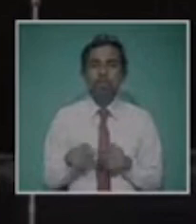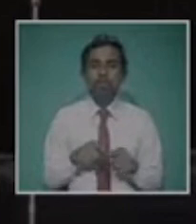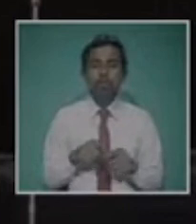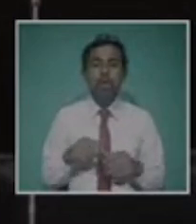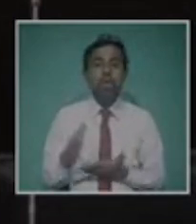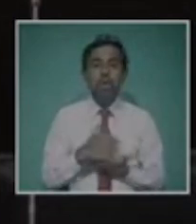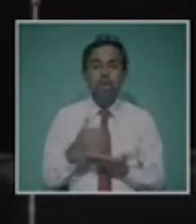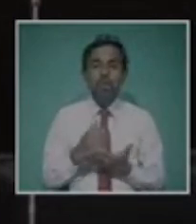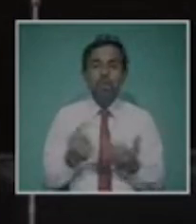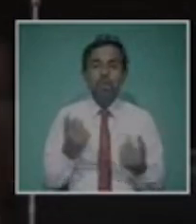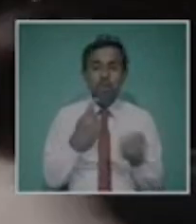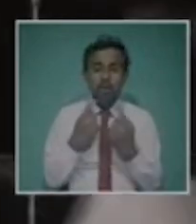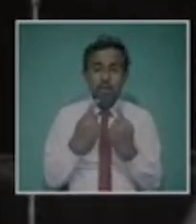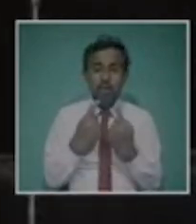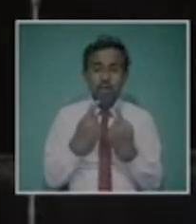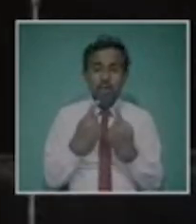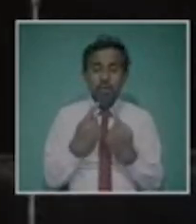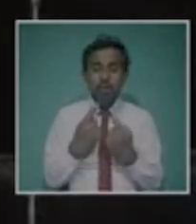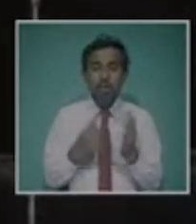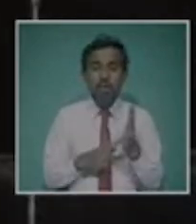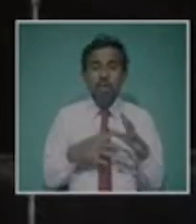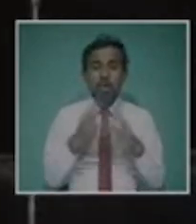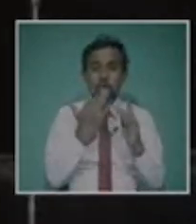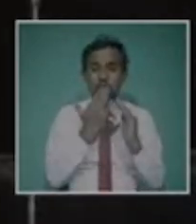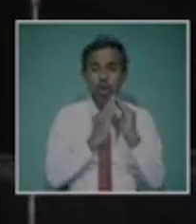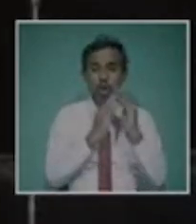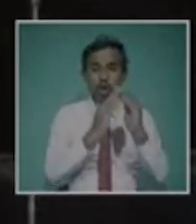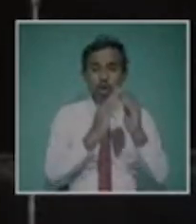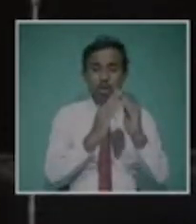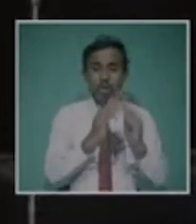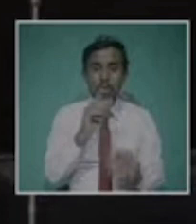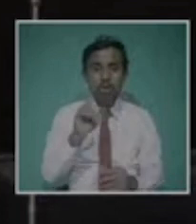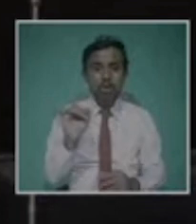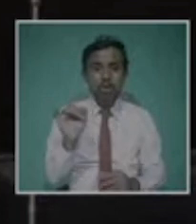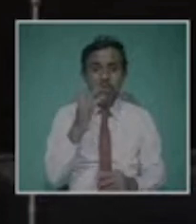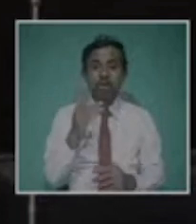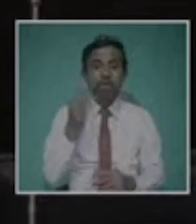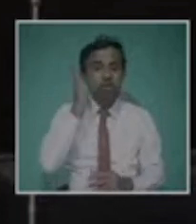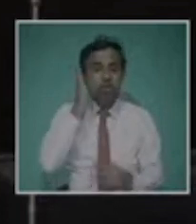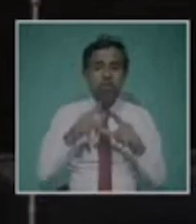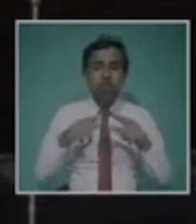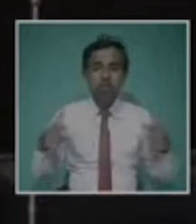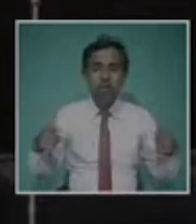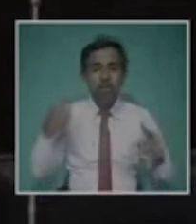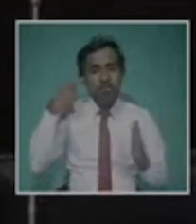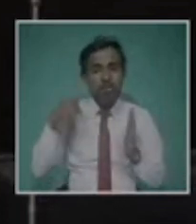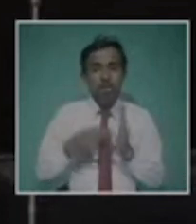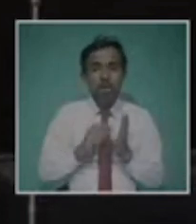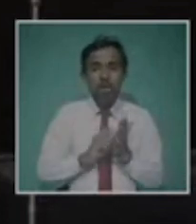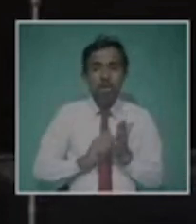இன்னும் ஒரு விஷயம்தான் சட்ட கல்லூரியிலே ஒரேடியாக ஆங்கிலத்திலே பரீட்சை எழுதுவதற்கான வந்த விடயத்தை